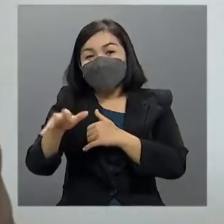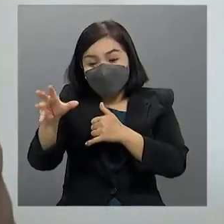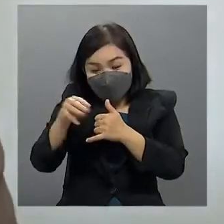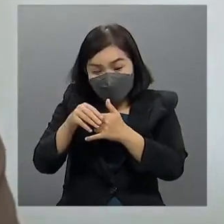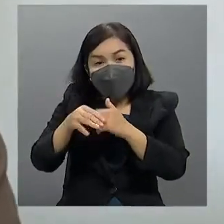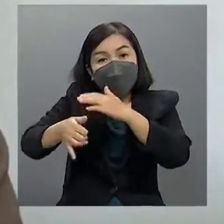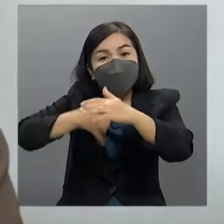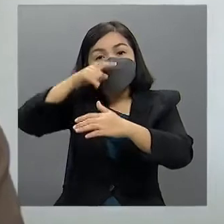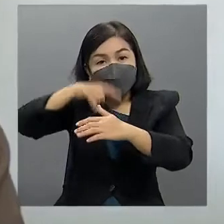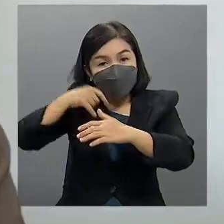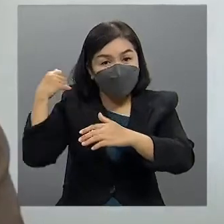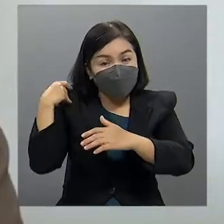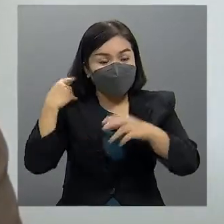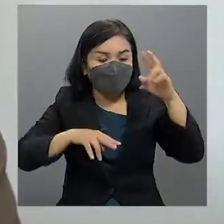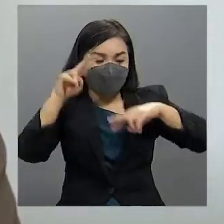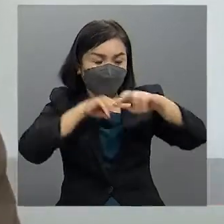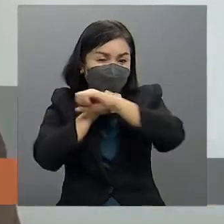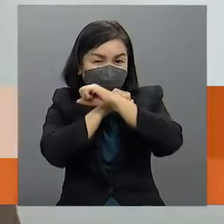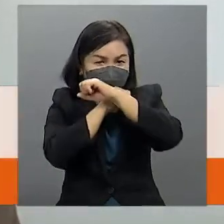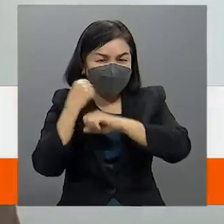เน้นการ